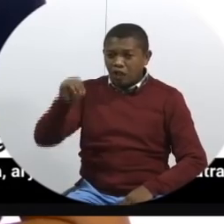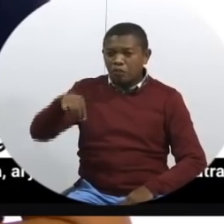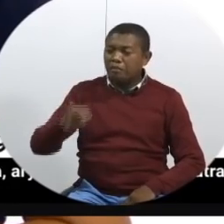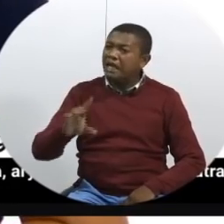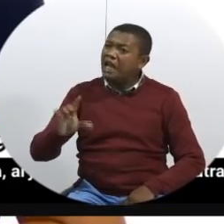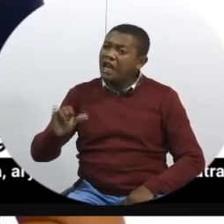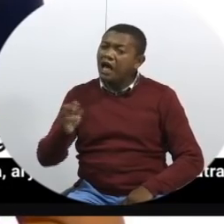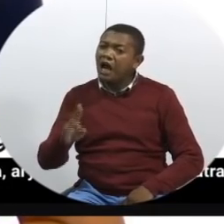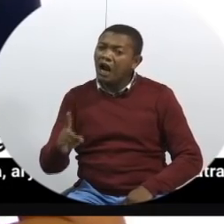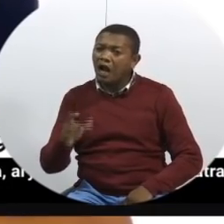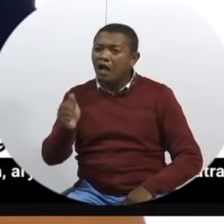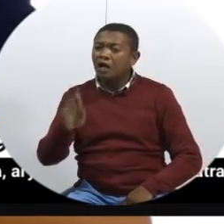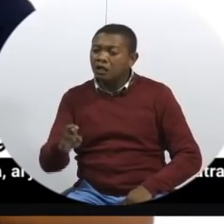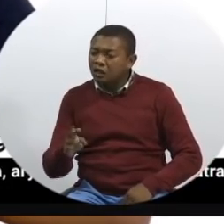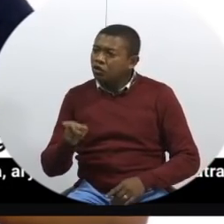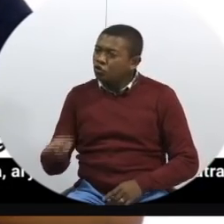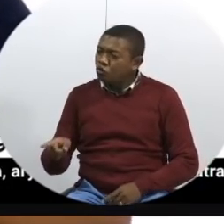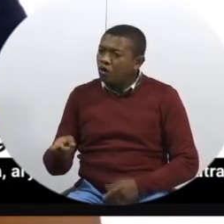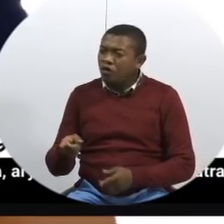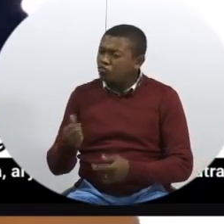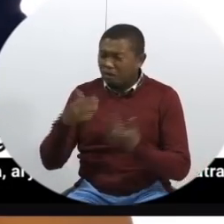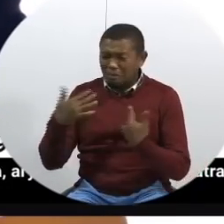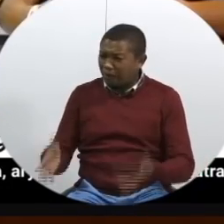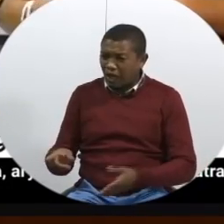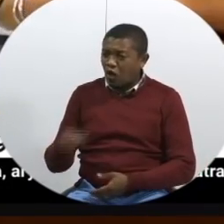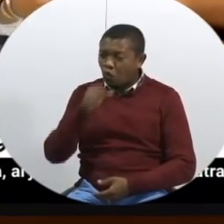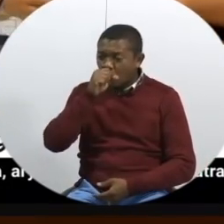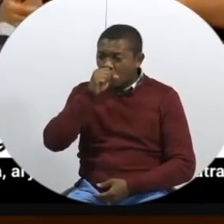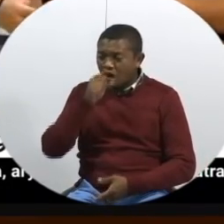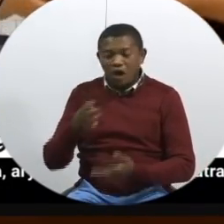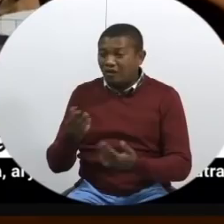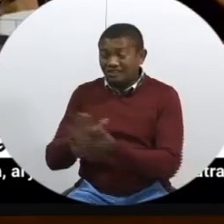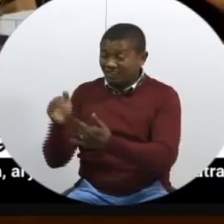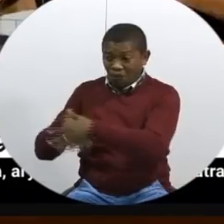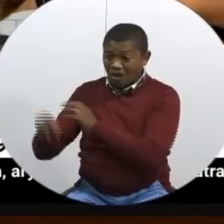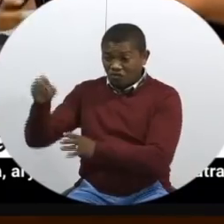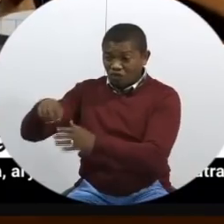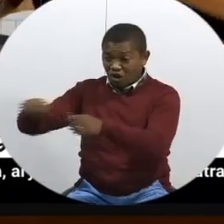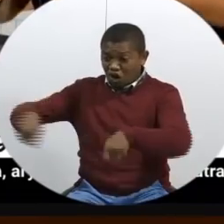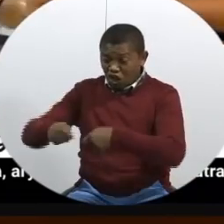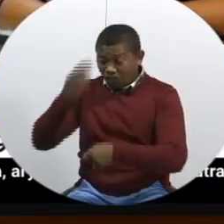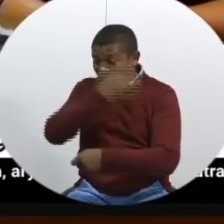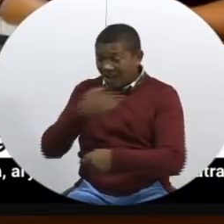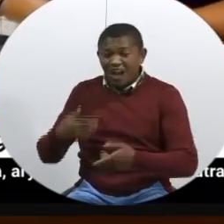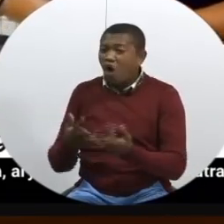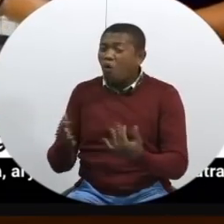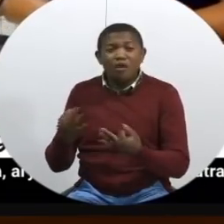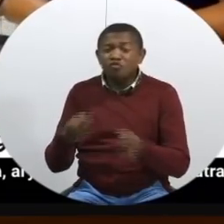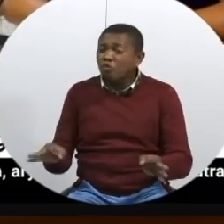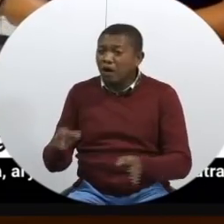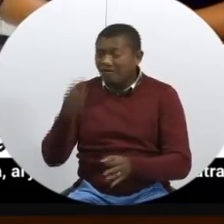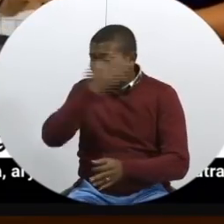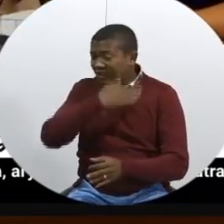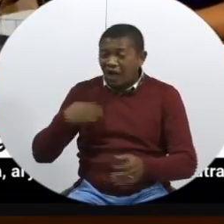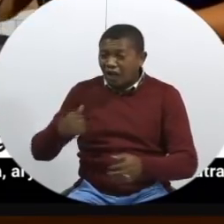5/100 ariary io an rehefa tsy tafiditra amin'ny kitapom-bolam-panjakana dia ahoana indray ny fomba fiodonan'ny fanjakana